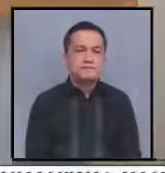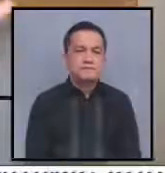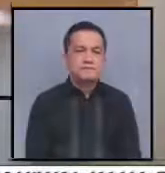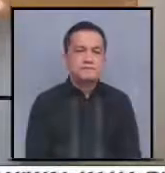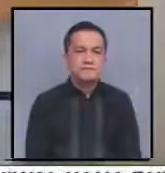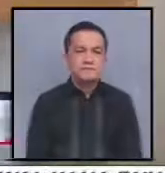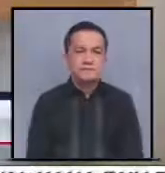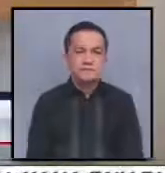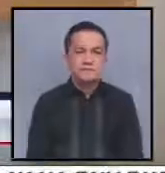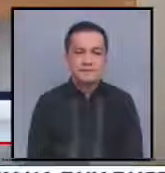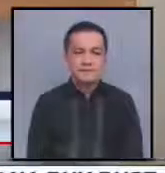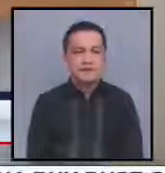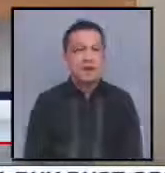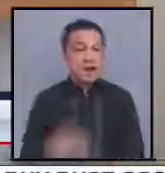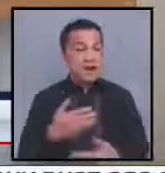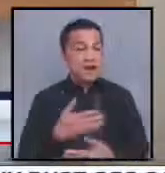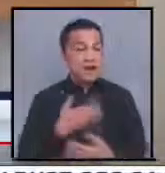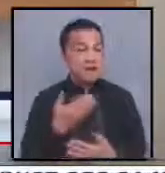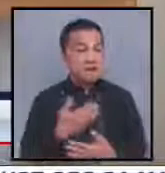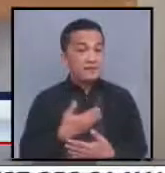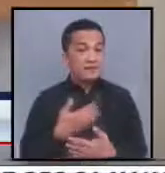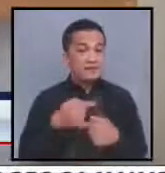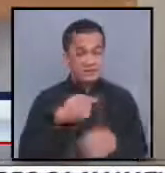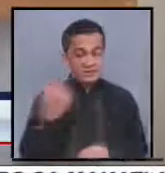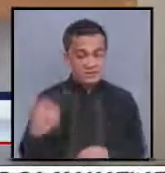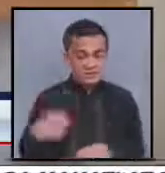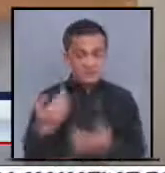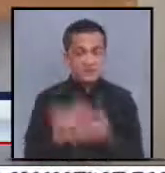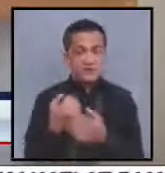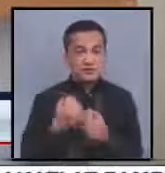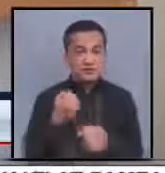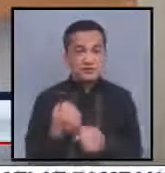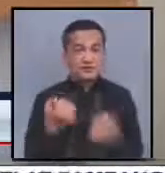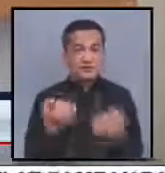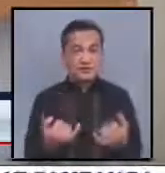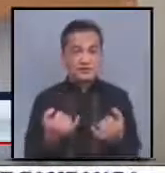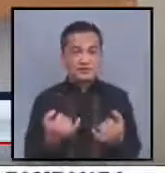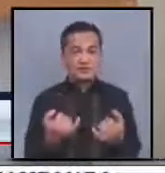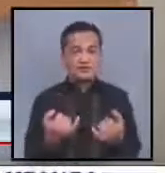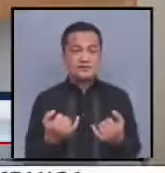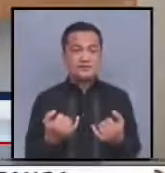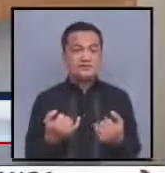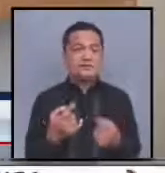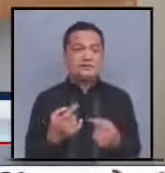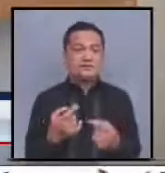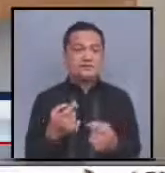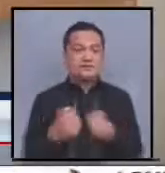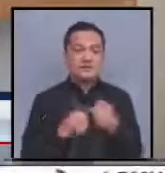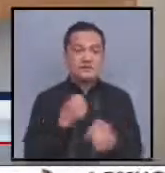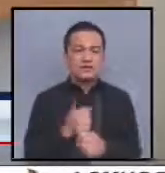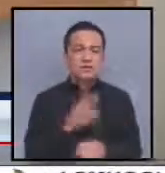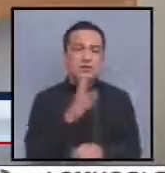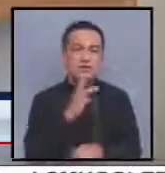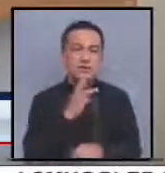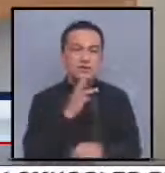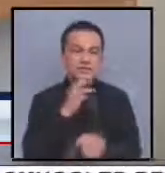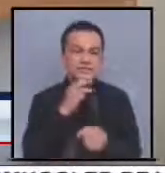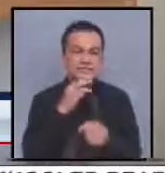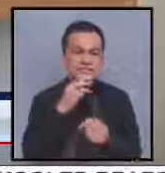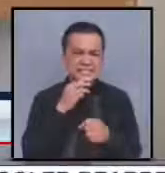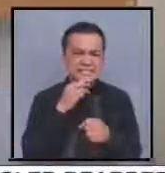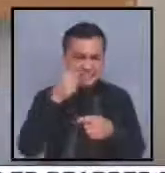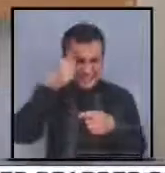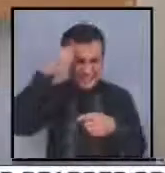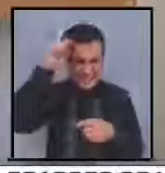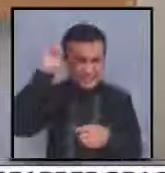Gongxi Fatshai! Happy Chinese New Year po! Ngayong taon, a year of the water tiger. Kaya naman ngayong umaga sa Sarap